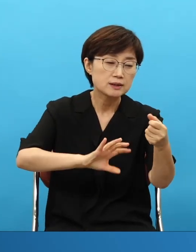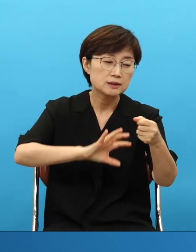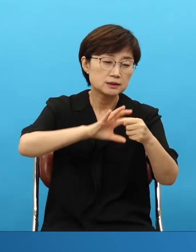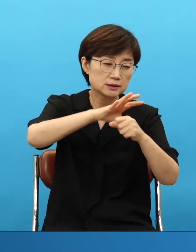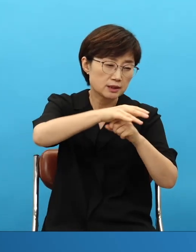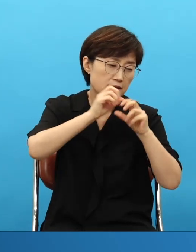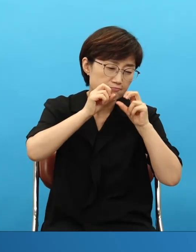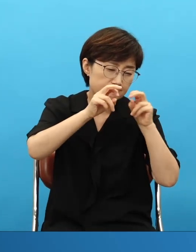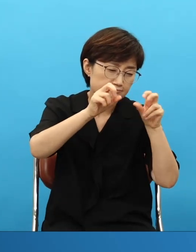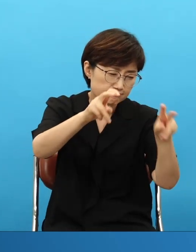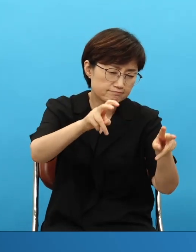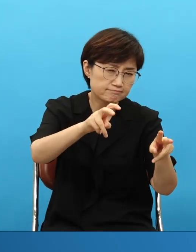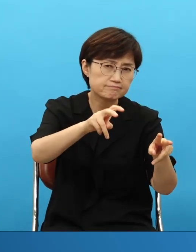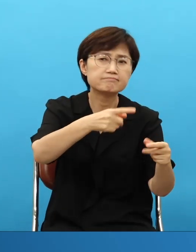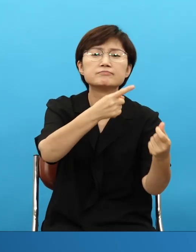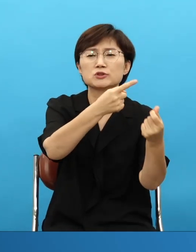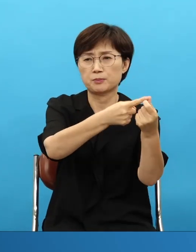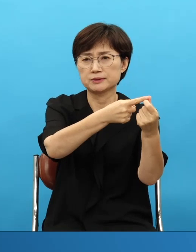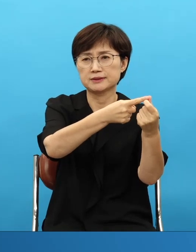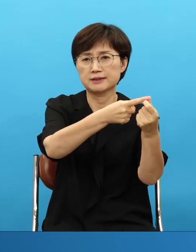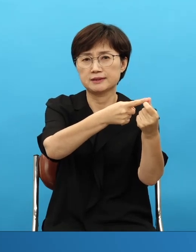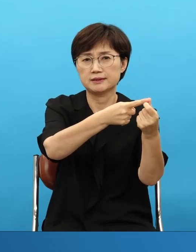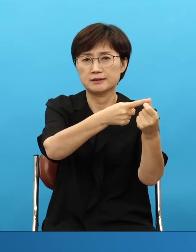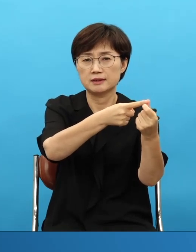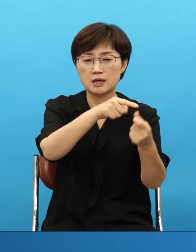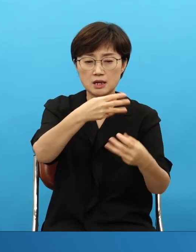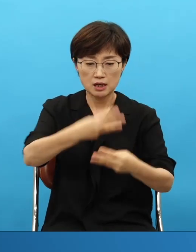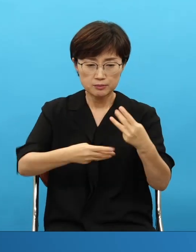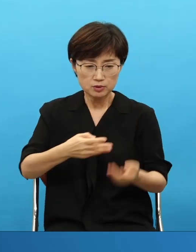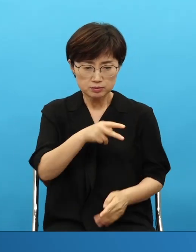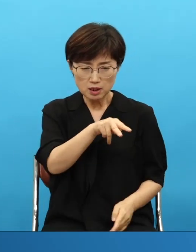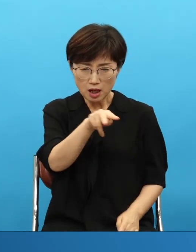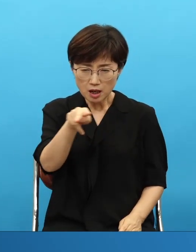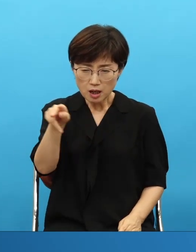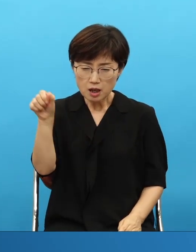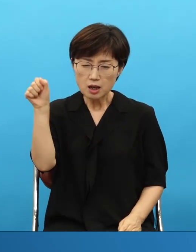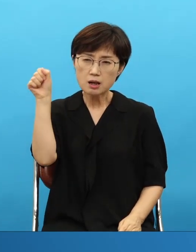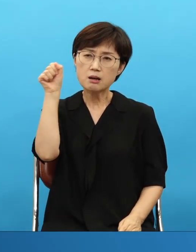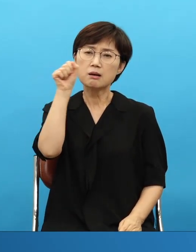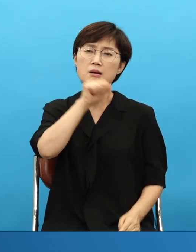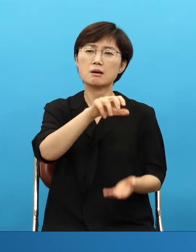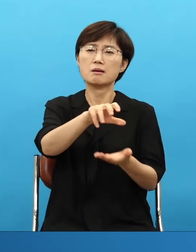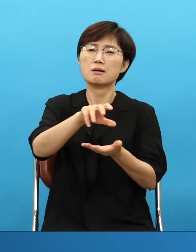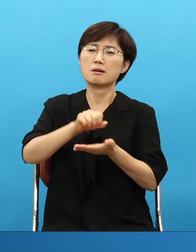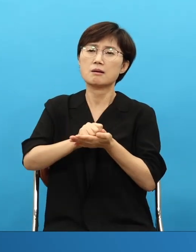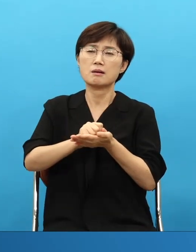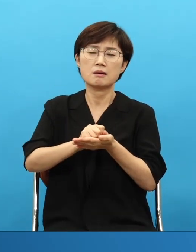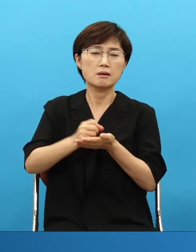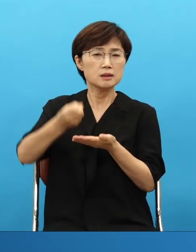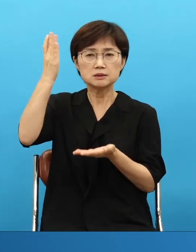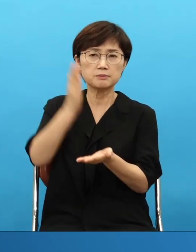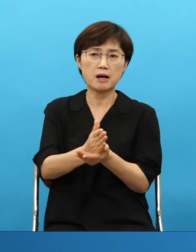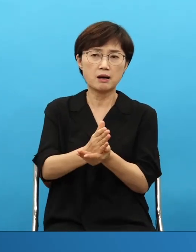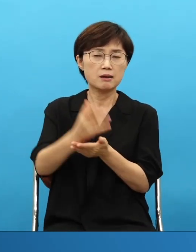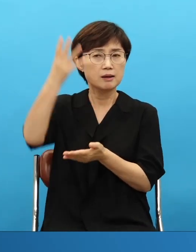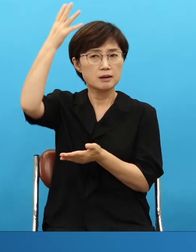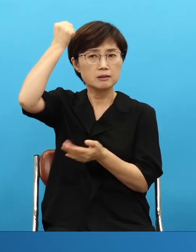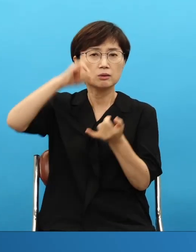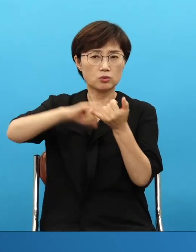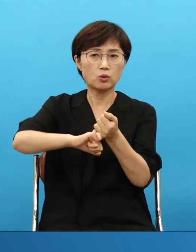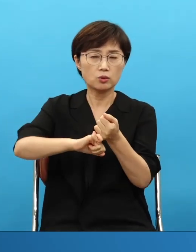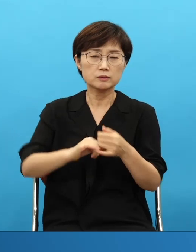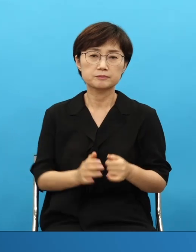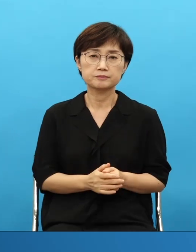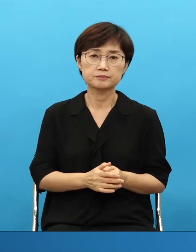세계 선교사였습니다. 大卫是世界。 이걸 렘넌트 놓치면 안 돼요. 人们都不要丢失这个。 꼭 명심해야 돼요. 一定要铭记。